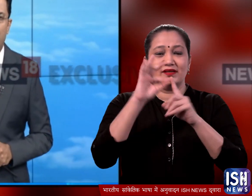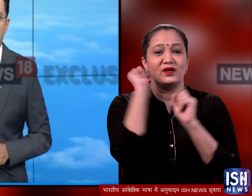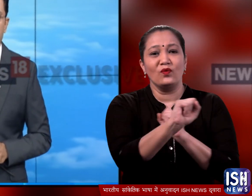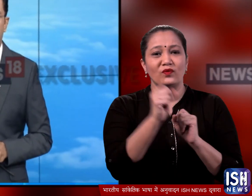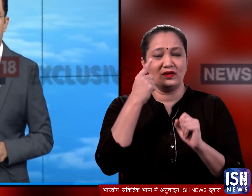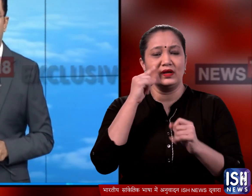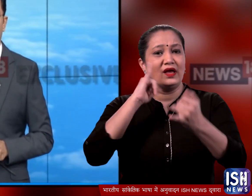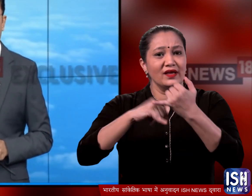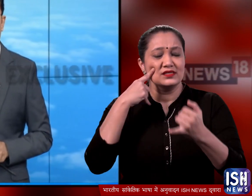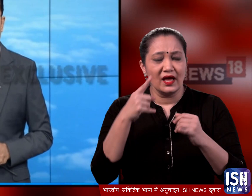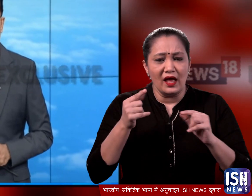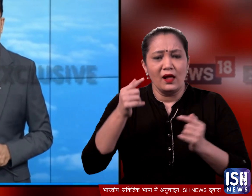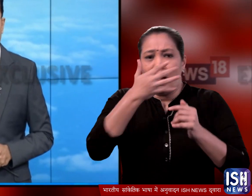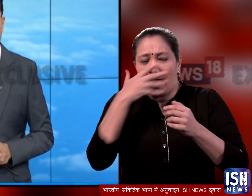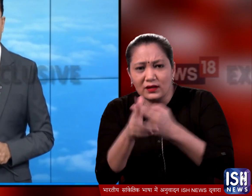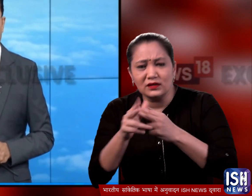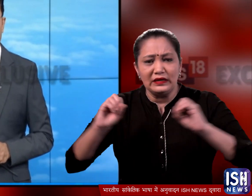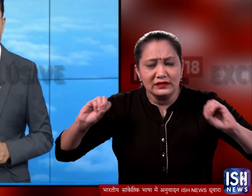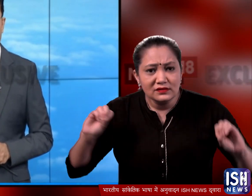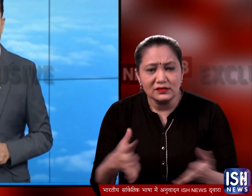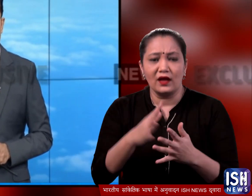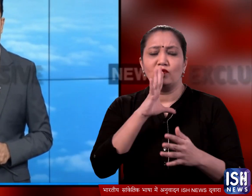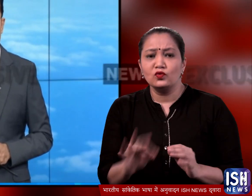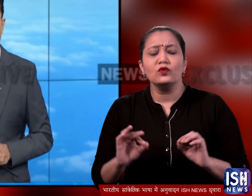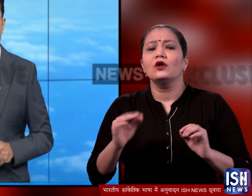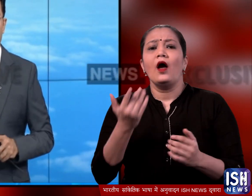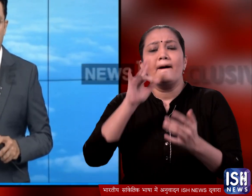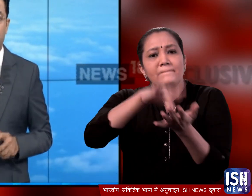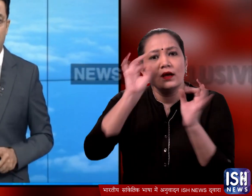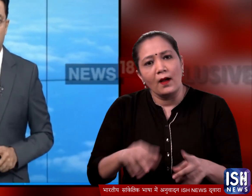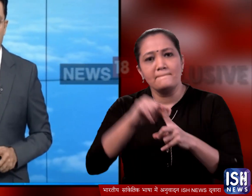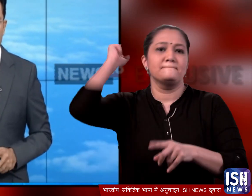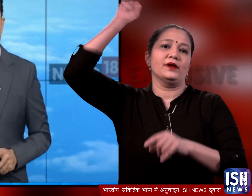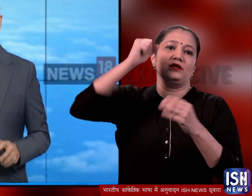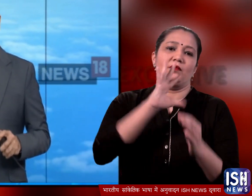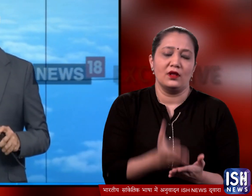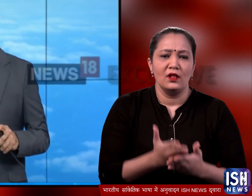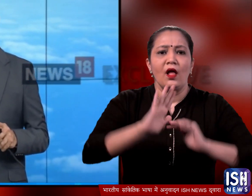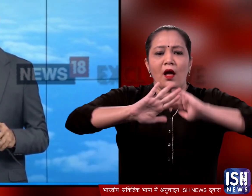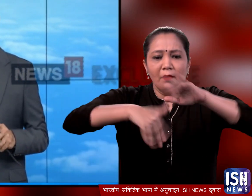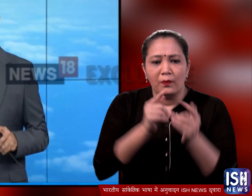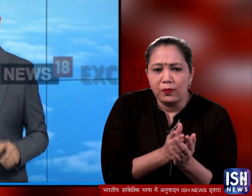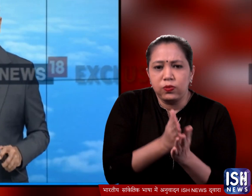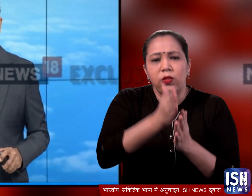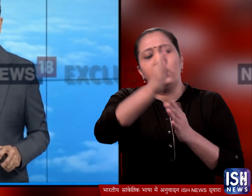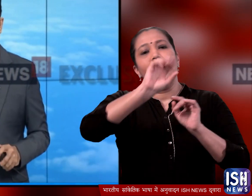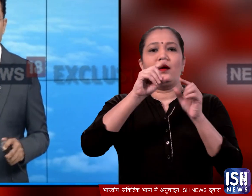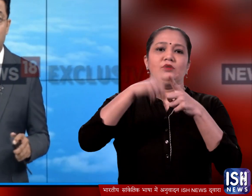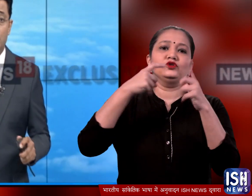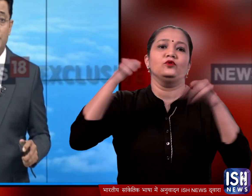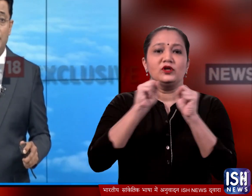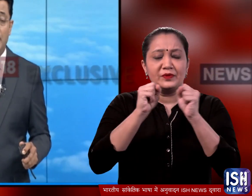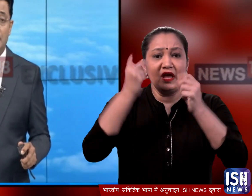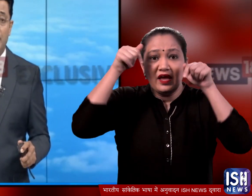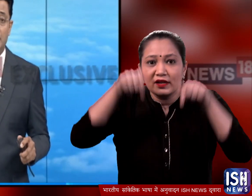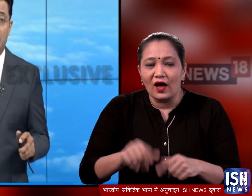की खुफिया एजेंसी ISI ने आतंकवाद को हथियार के तौर पर इस्तेमाल करने की शुरुआत पंजाब से ही की थी, जिसे बाद में जम्मू कश्मीर में फैलाया गया और अब